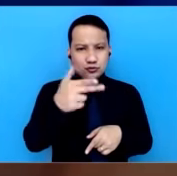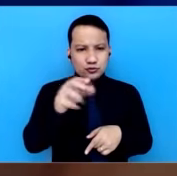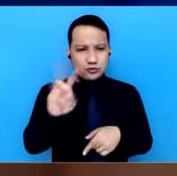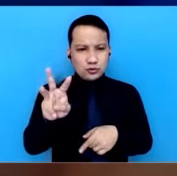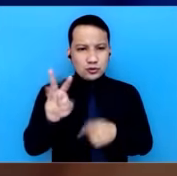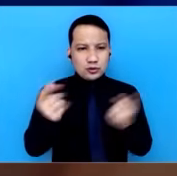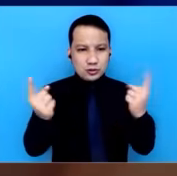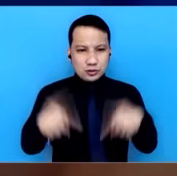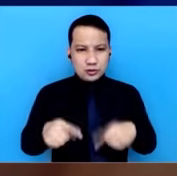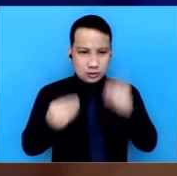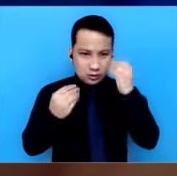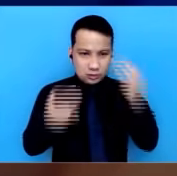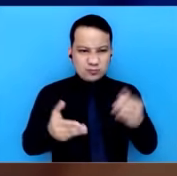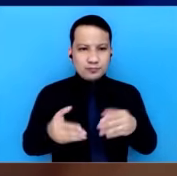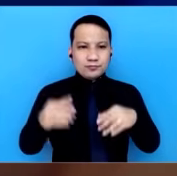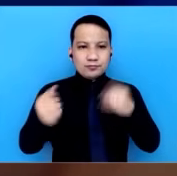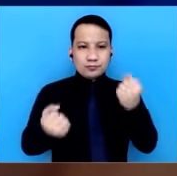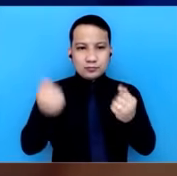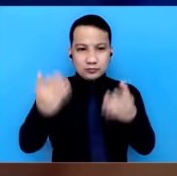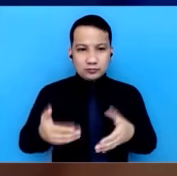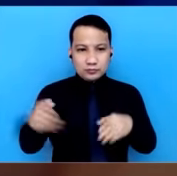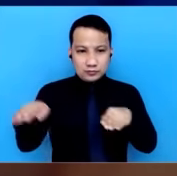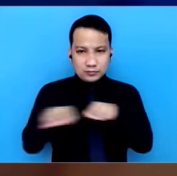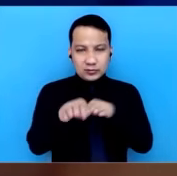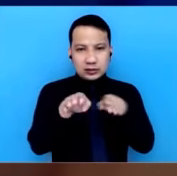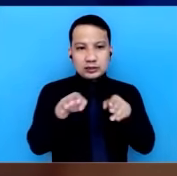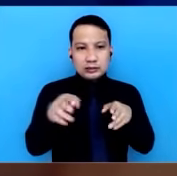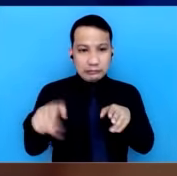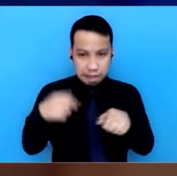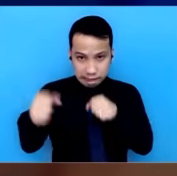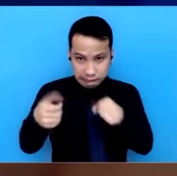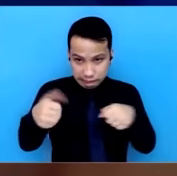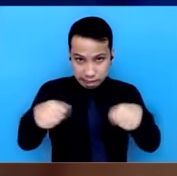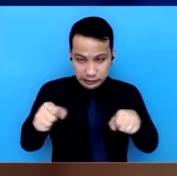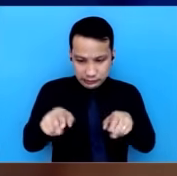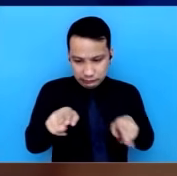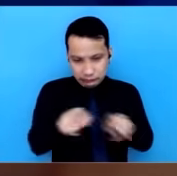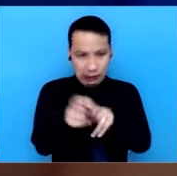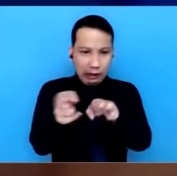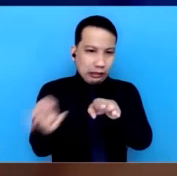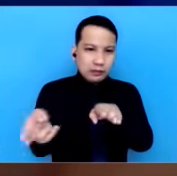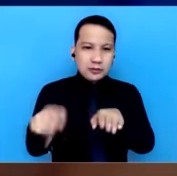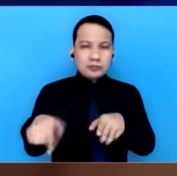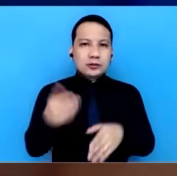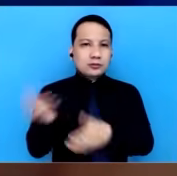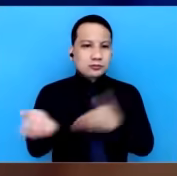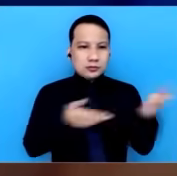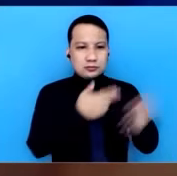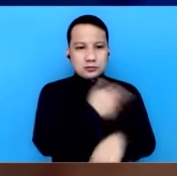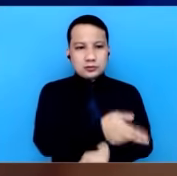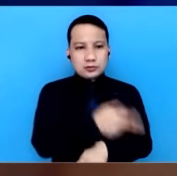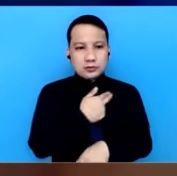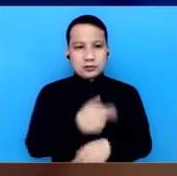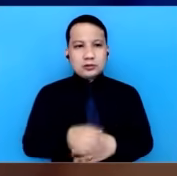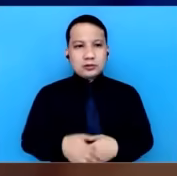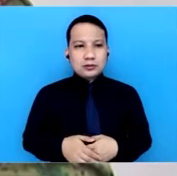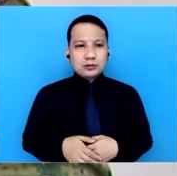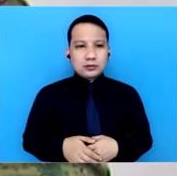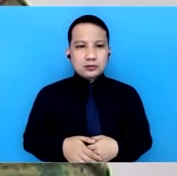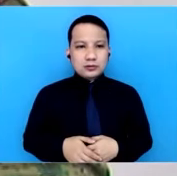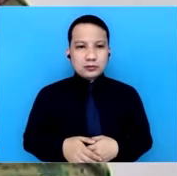insidente, isang rider na napadaan lang ang nadamay. Nagpapagaling na ito ngayon sa ospital. Yun nga ang unfortunate na